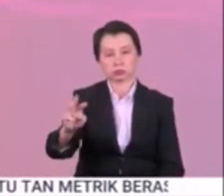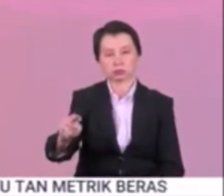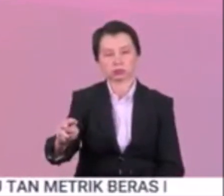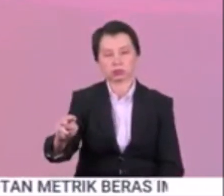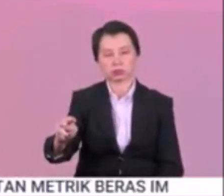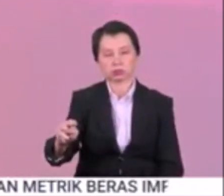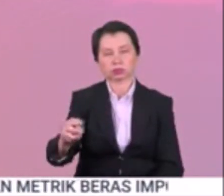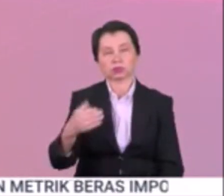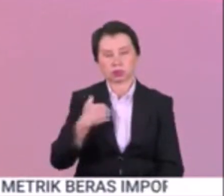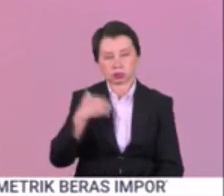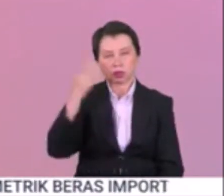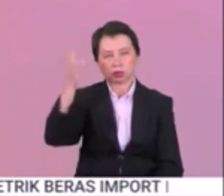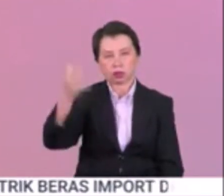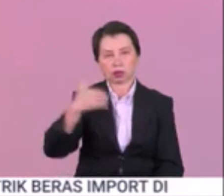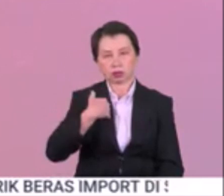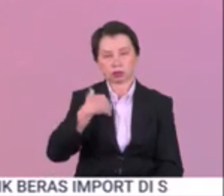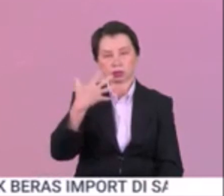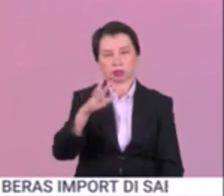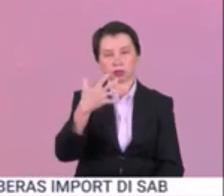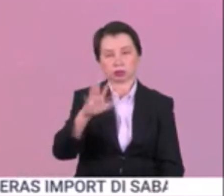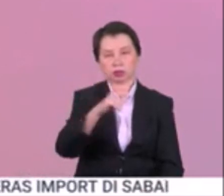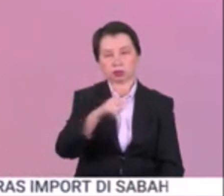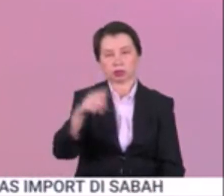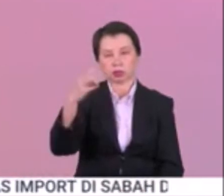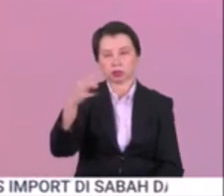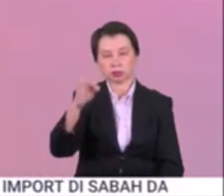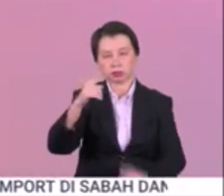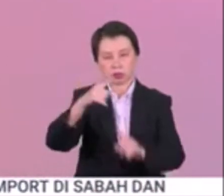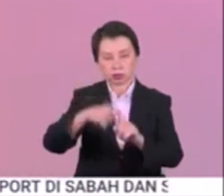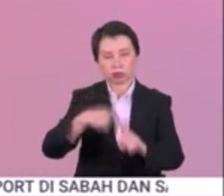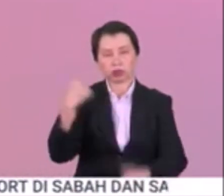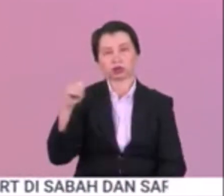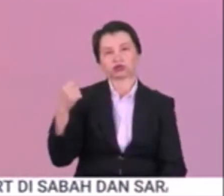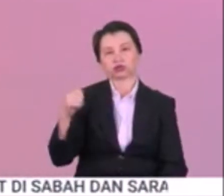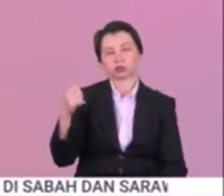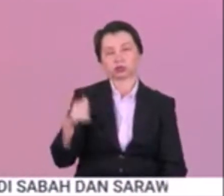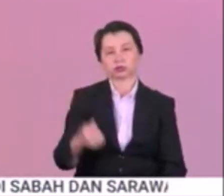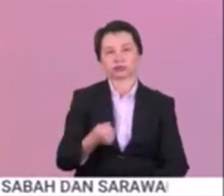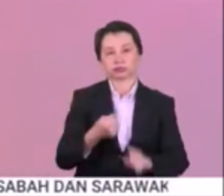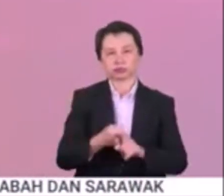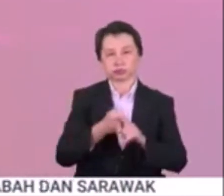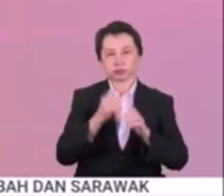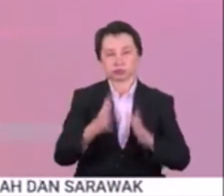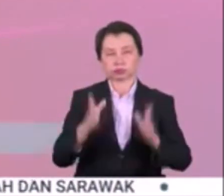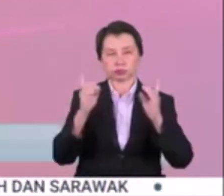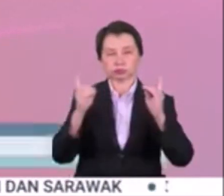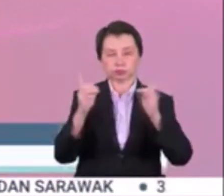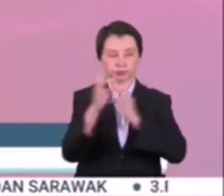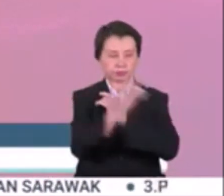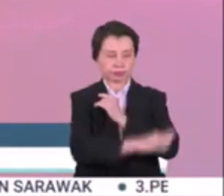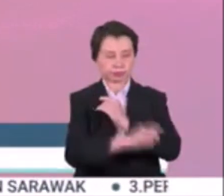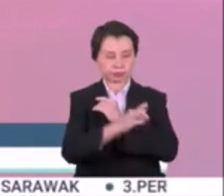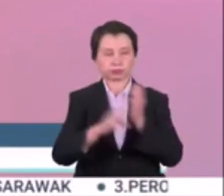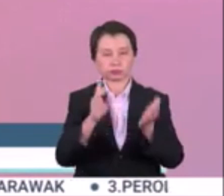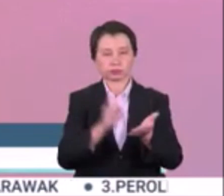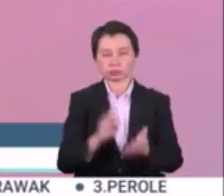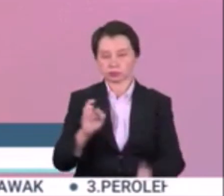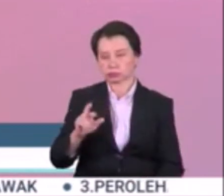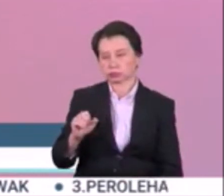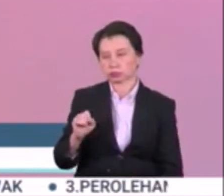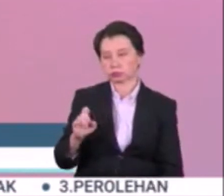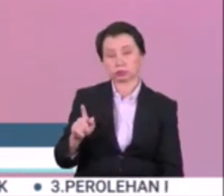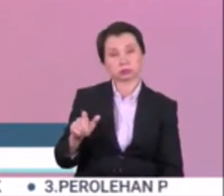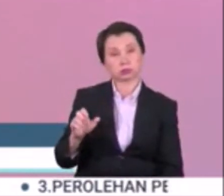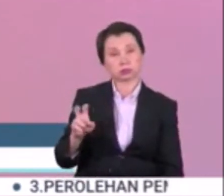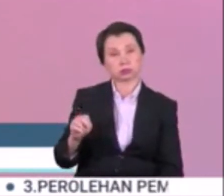mssm yang akan berlangsung pada 15 hingga 19 Oktober ini menurut pengarah jabatan pendidikan Negeri Sembilan Dr roslan Husin